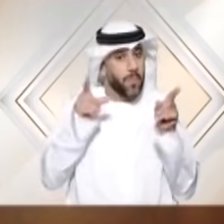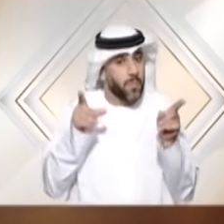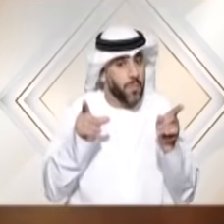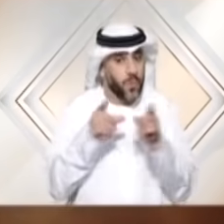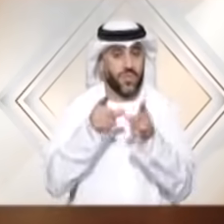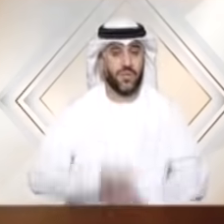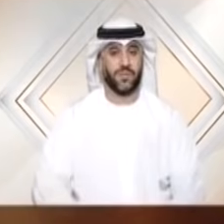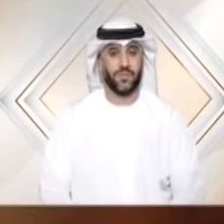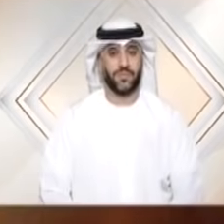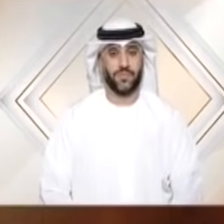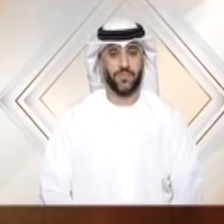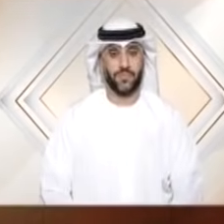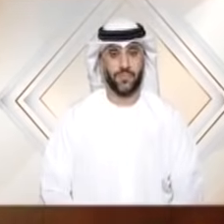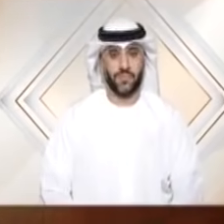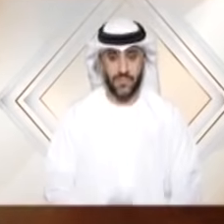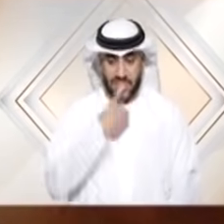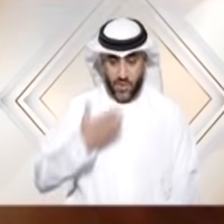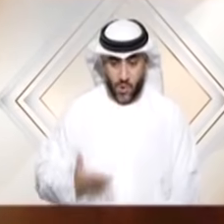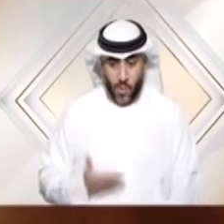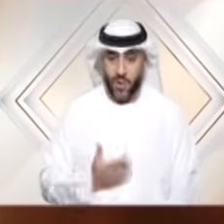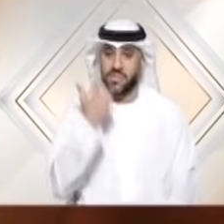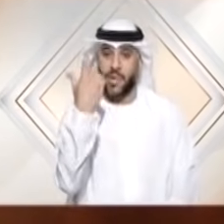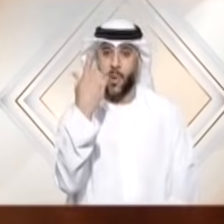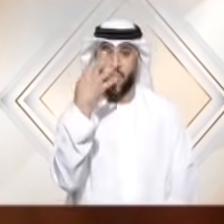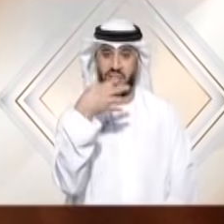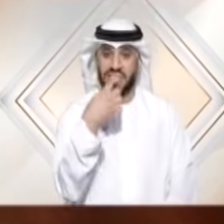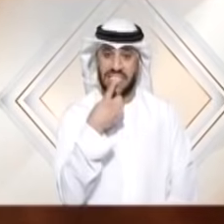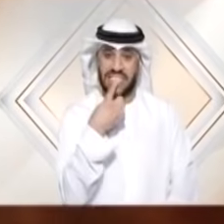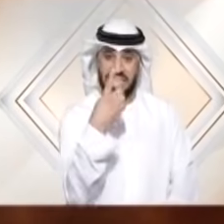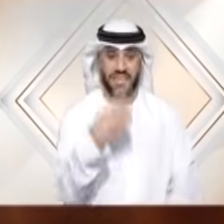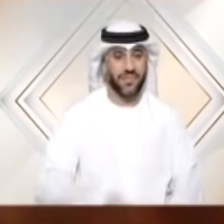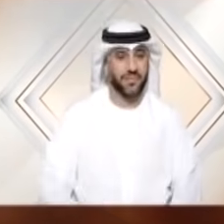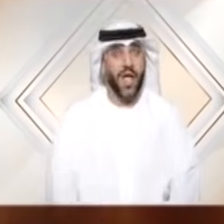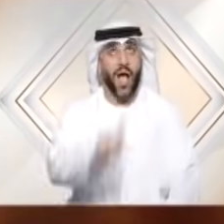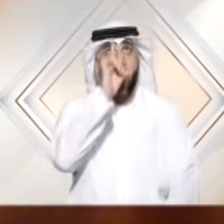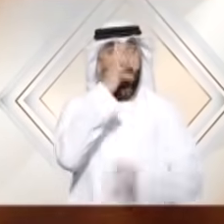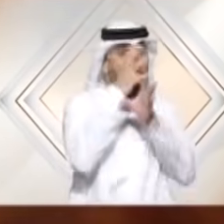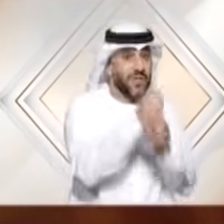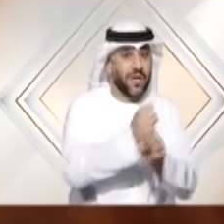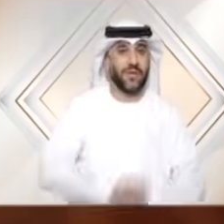أنا بداية أنا عمري 37 حاليا. ما شاء الله. هي الله يسعدك.